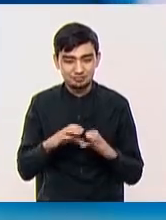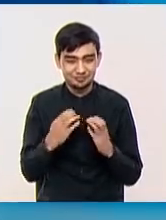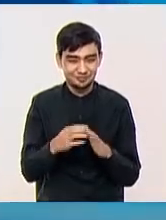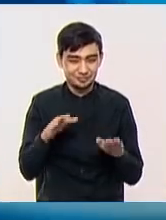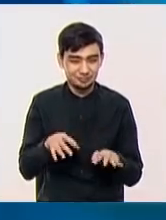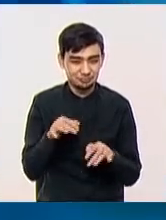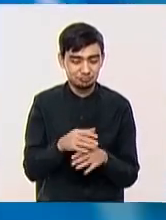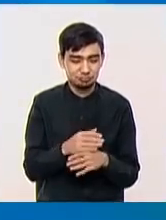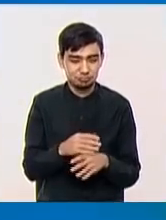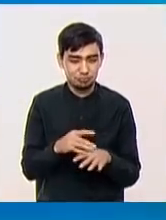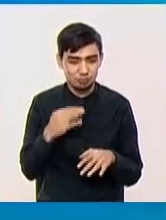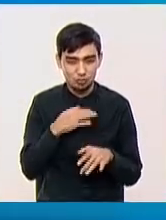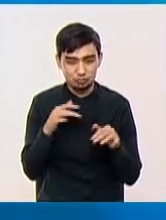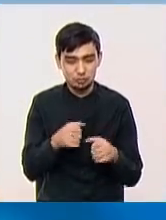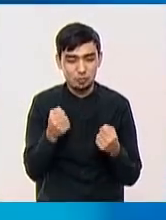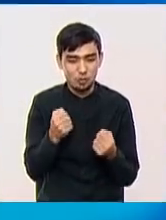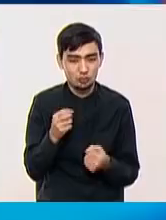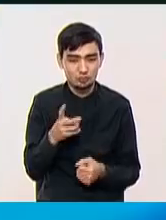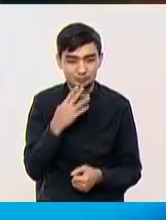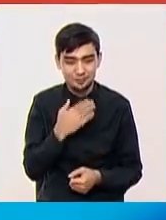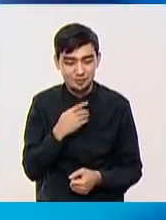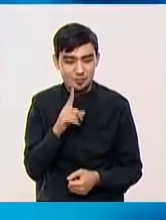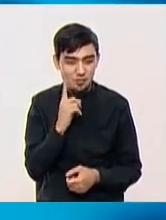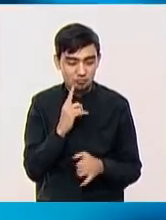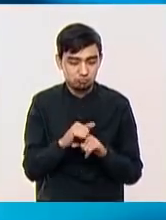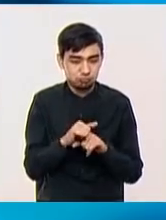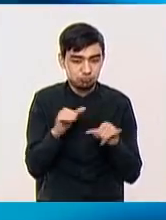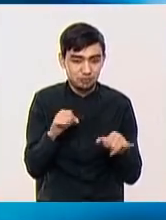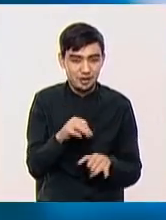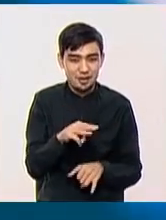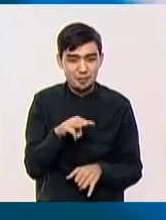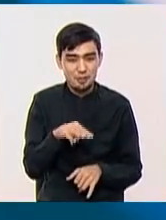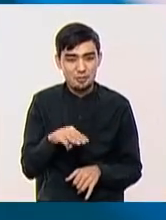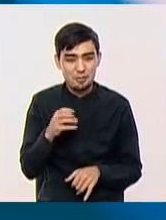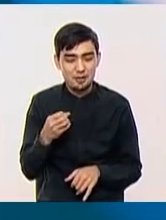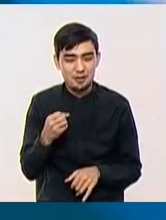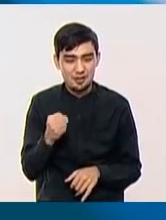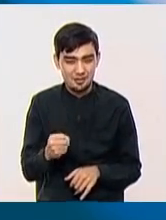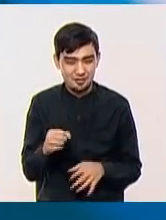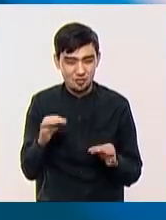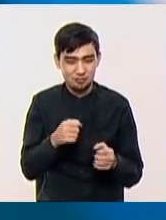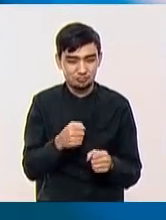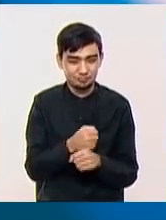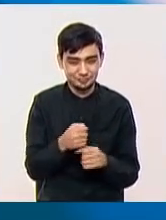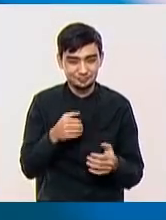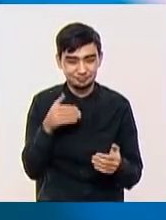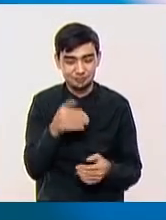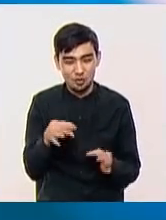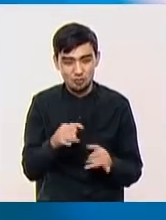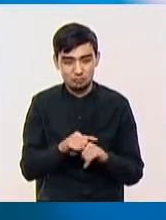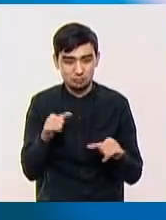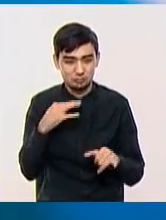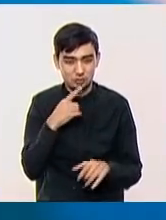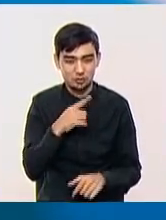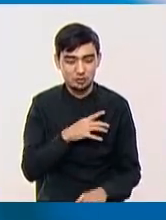сайын көбейіп келеді. Аталған спортқа қызығатын жастардың да сан артуда, өйткені ММА индустриясы қарқынды даму жолына түсуде дейді